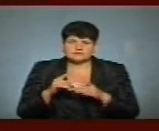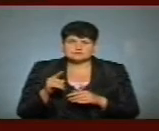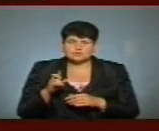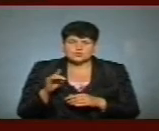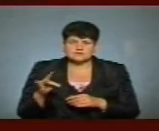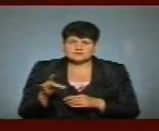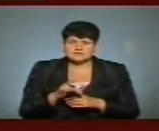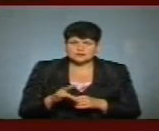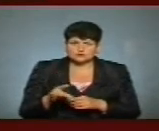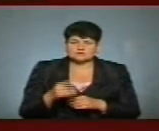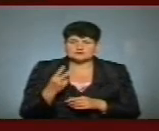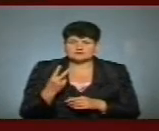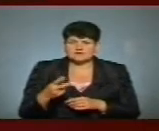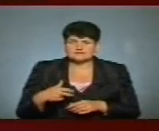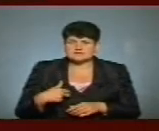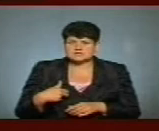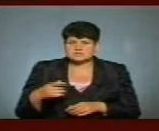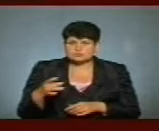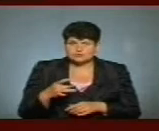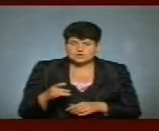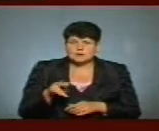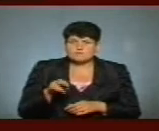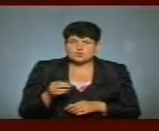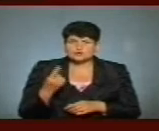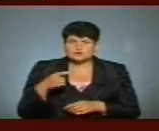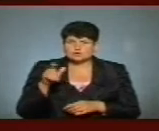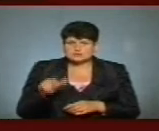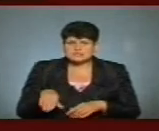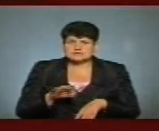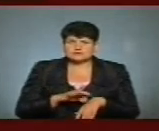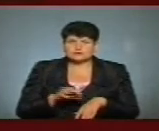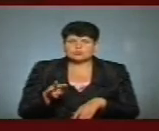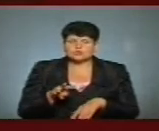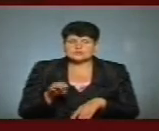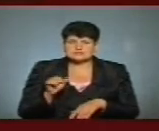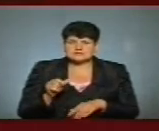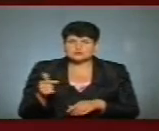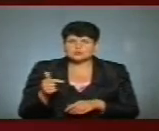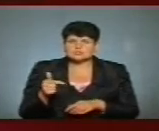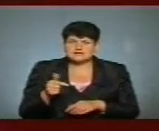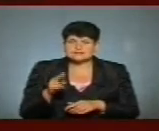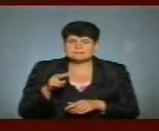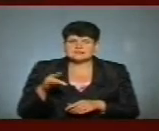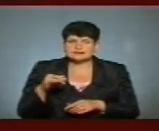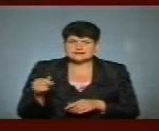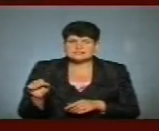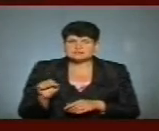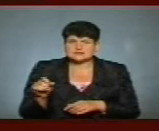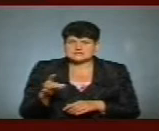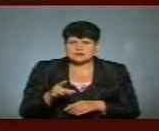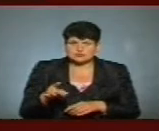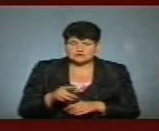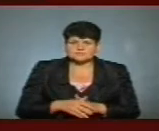Зборівському районі, два у Заліщицькому районі і по одній людині захворіло у Монастирському, Гусятинському, Підгаєцькому і Теребовлянському